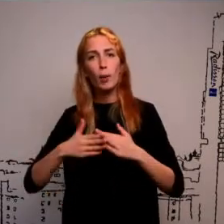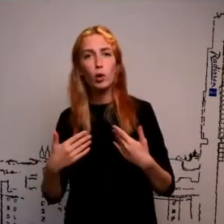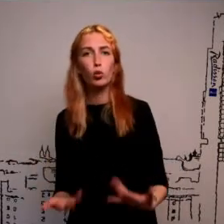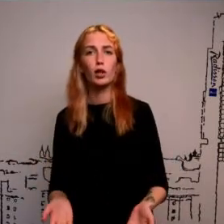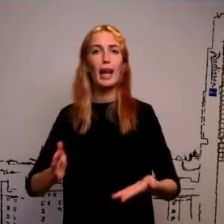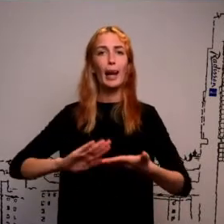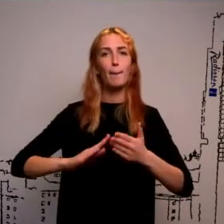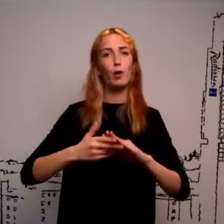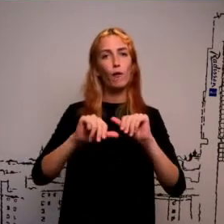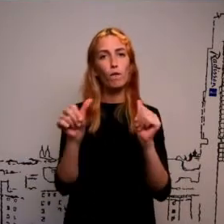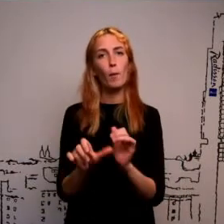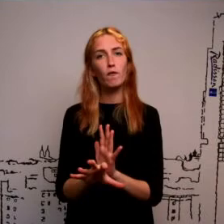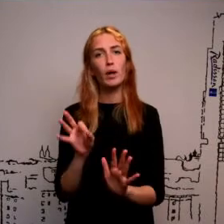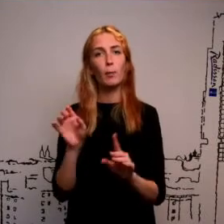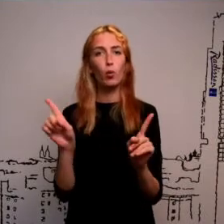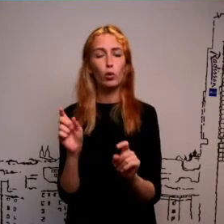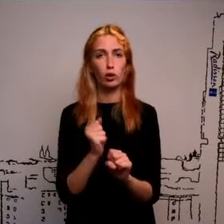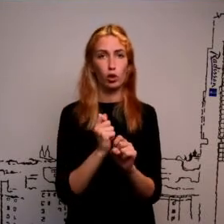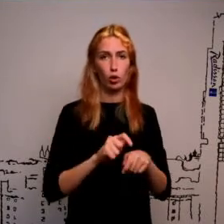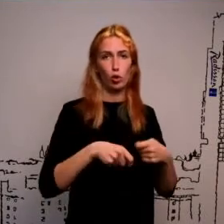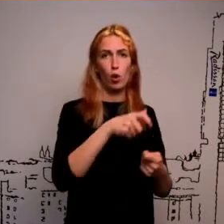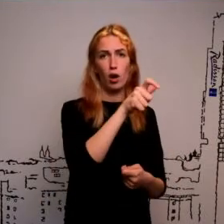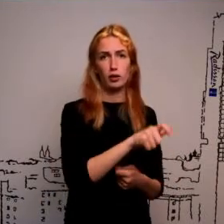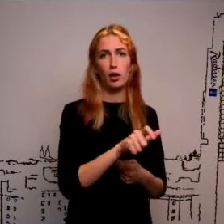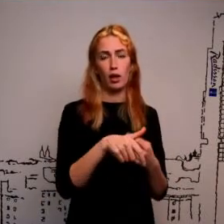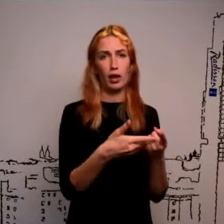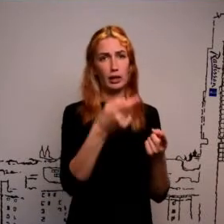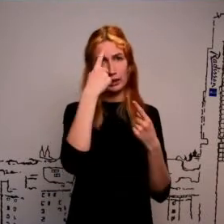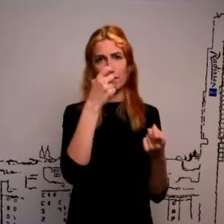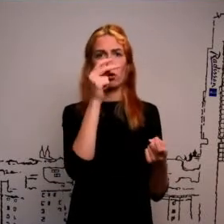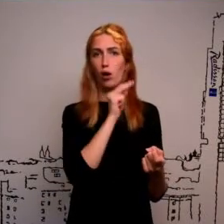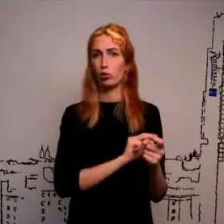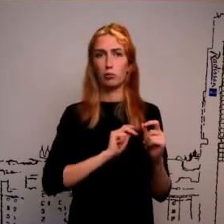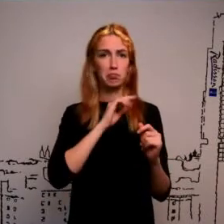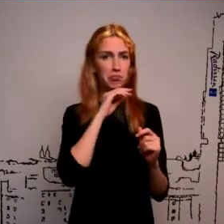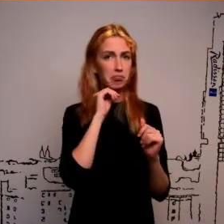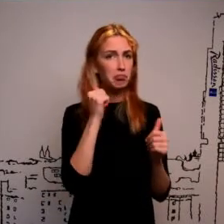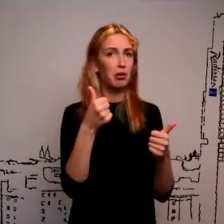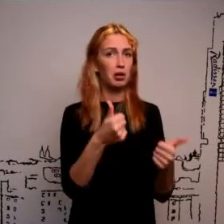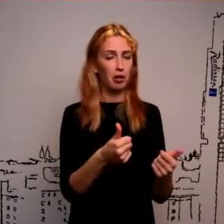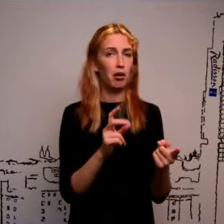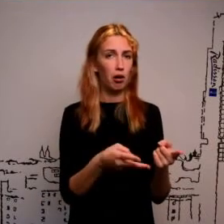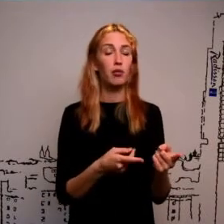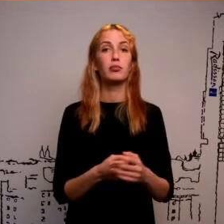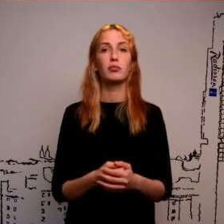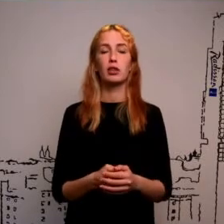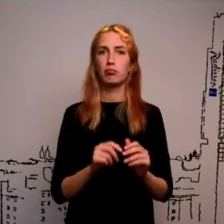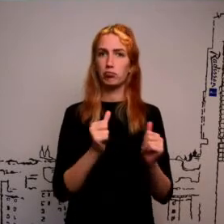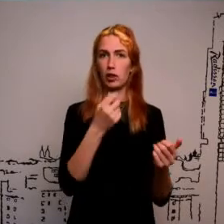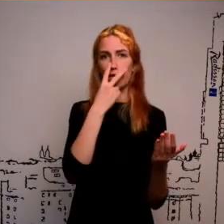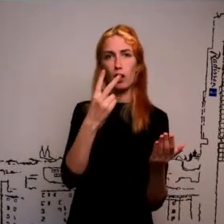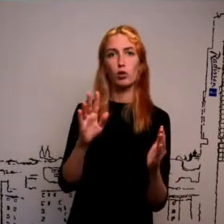ja nii edasi. Tööandjale ka seal väga palju kasulikku informatsiooni. Ehk siis mõistlik on nagu